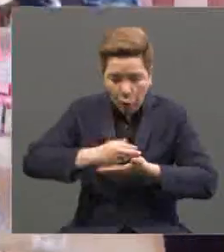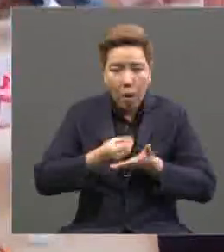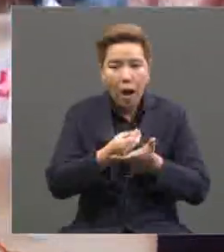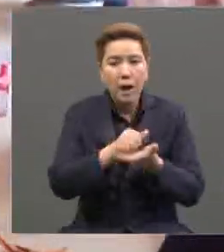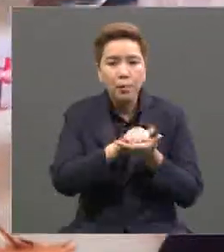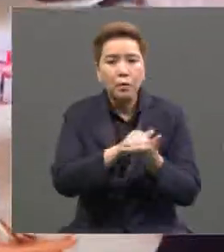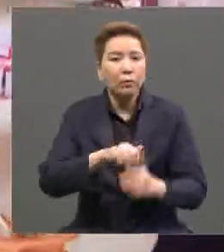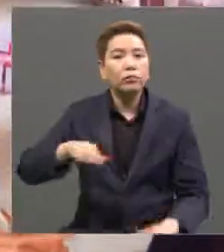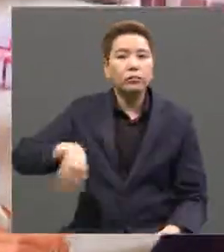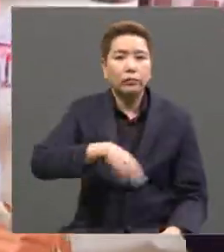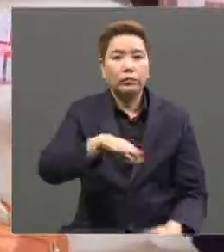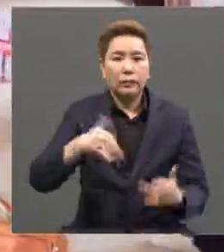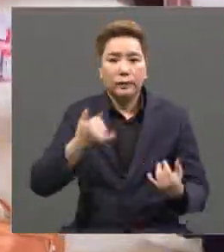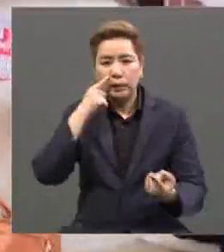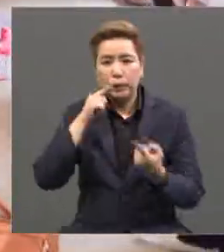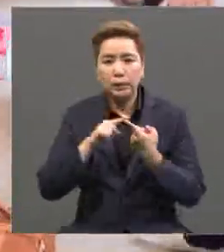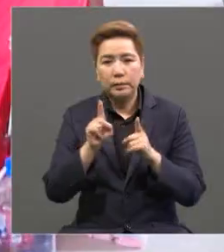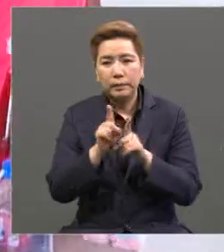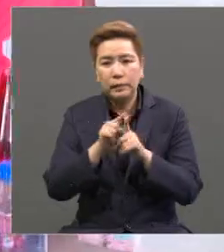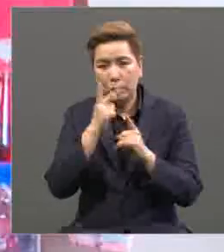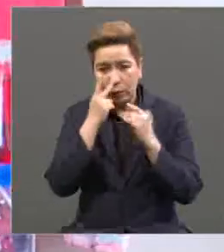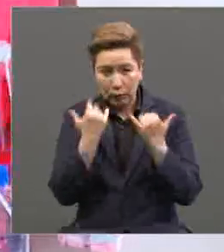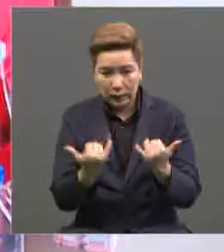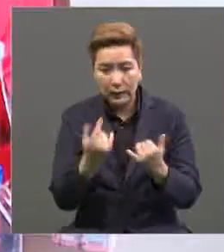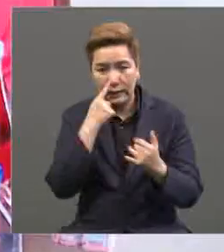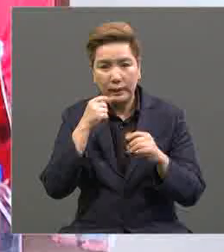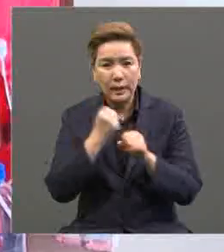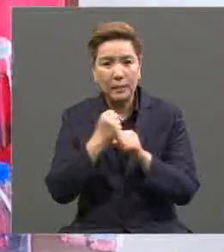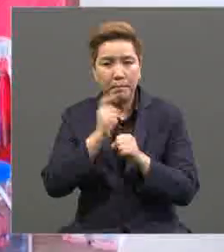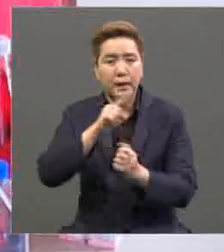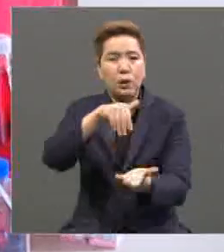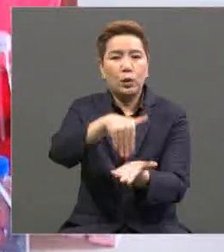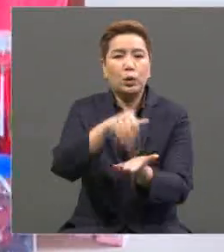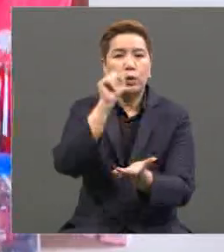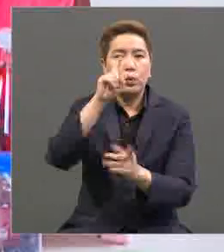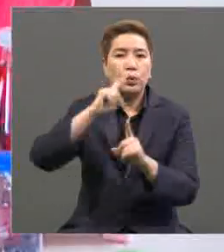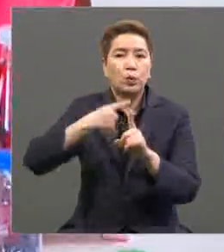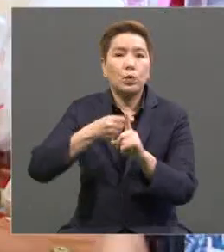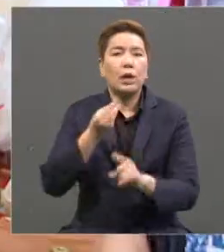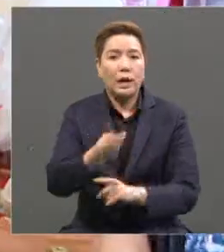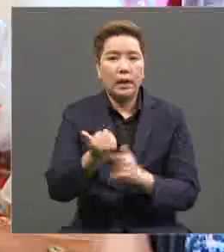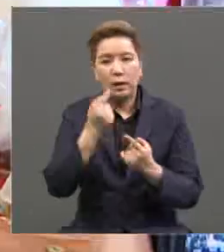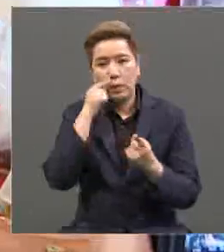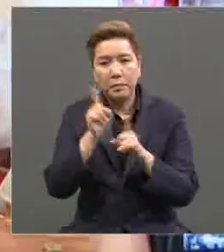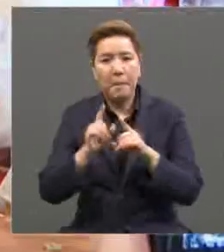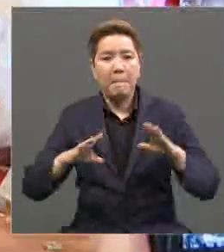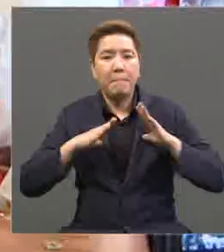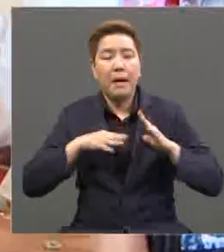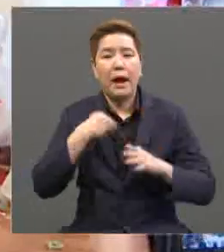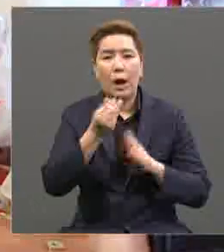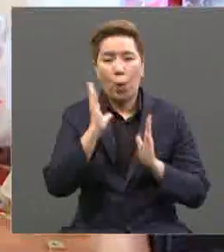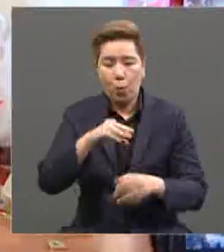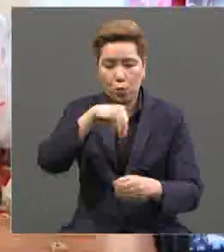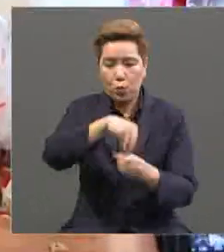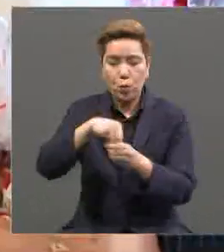ริการกับผู้ประสบภัยด้วยอันนี้คือภาพบรรยากาศที่ตัดตั้งเป็นศูนย์ชั่วคราวเนี่ยนะครับให้เป็นที่พักอาศัยของค